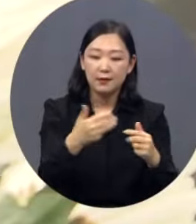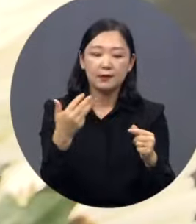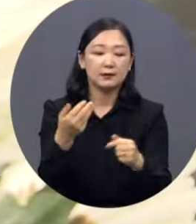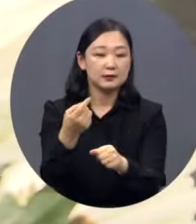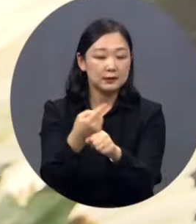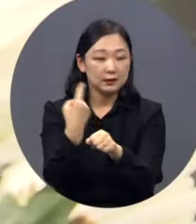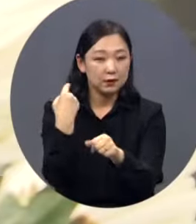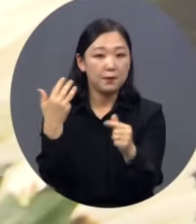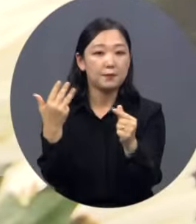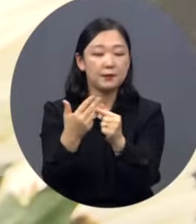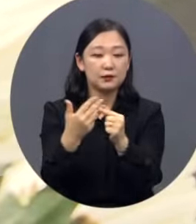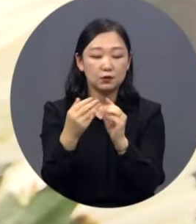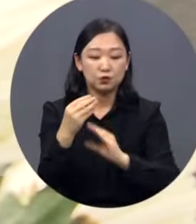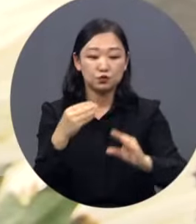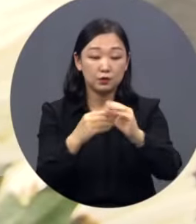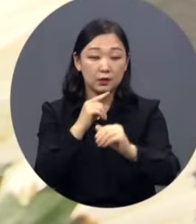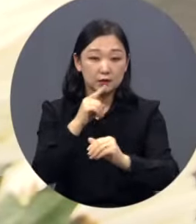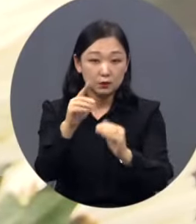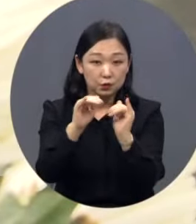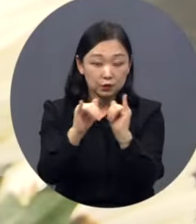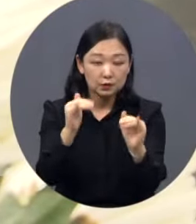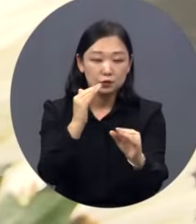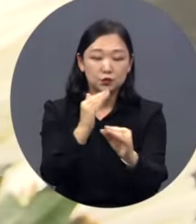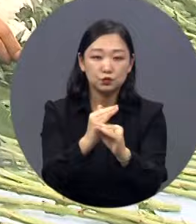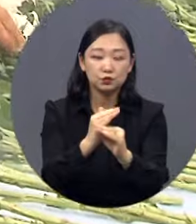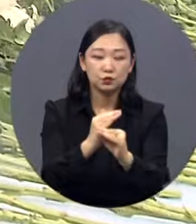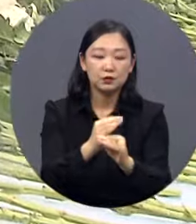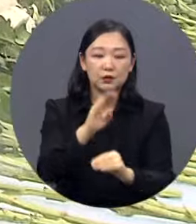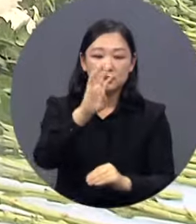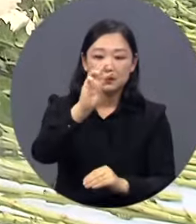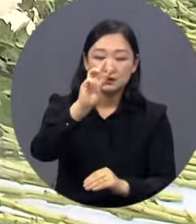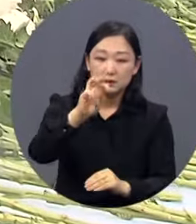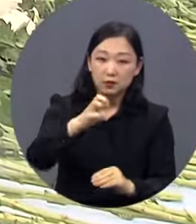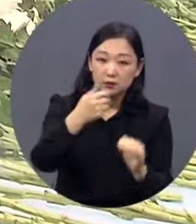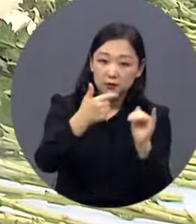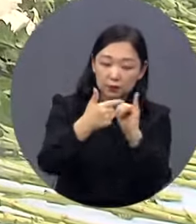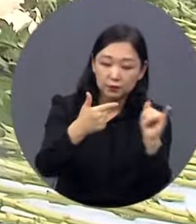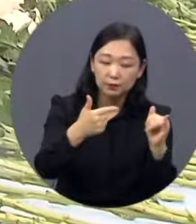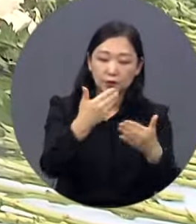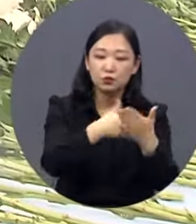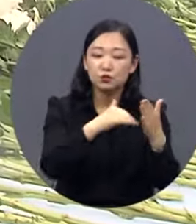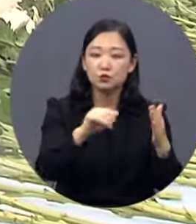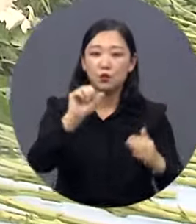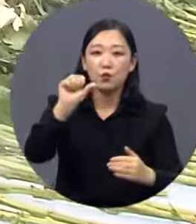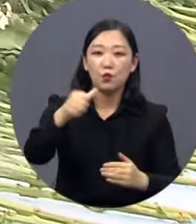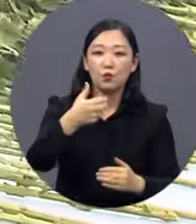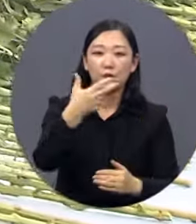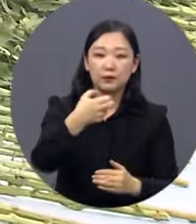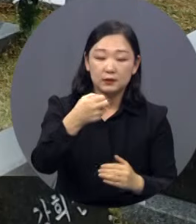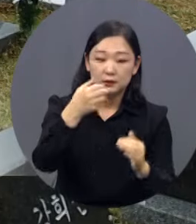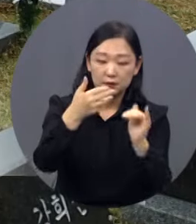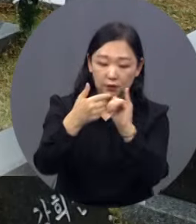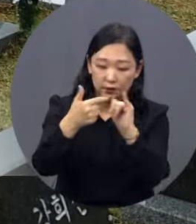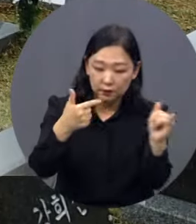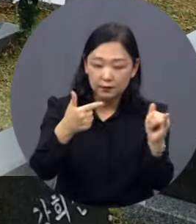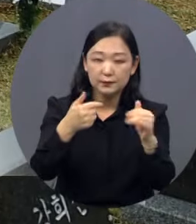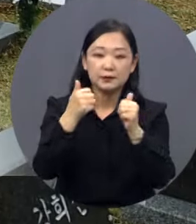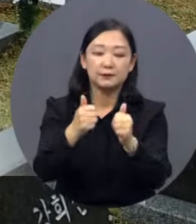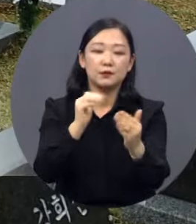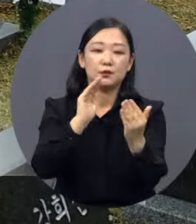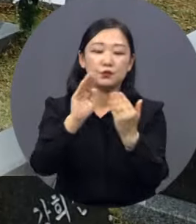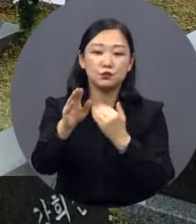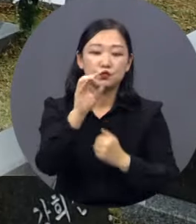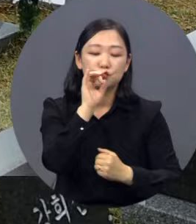추가신고 대상자 가운데 사실 조사를 끝낸 희생자 36명과 유적 502명을 심사한 뒤